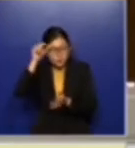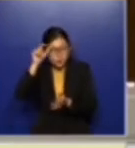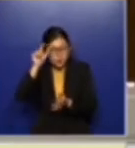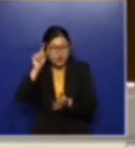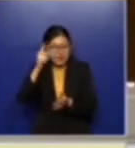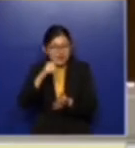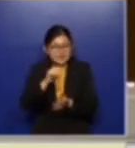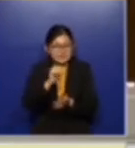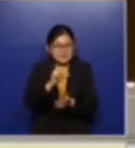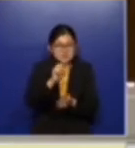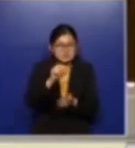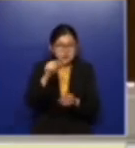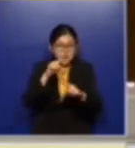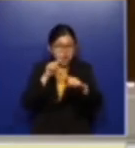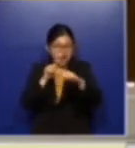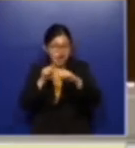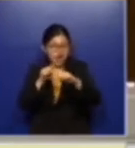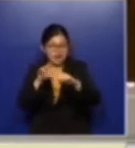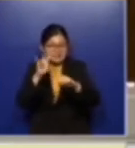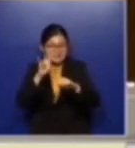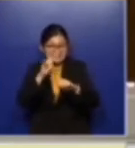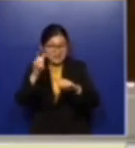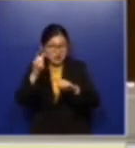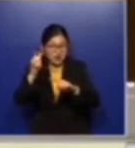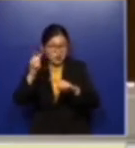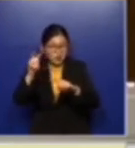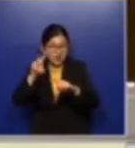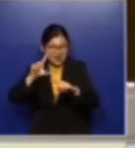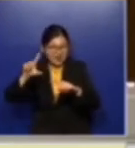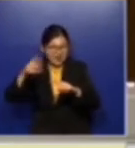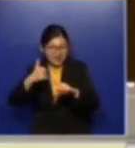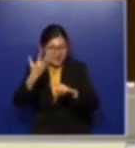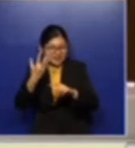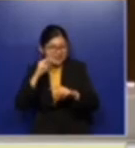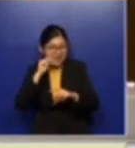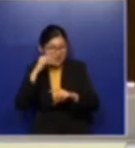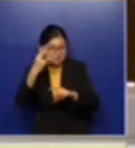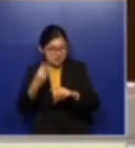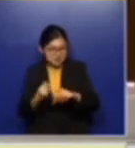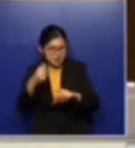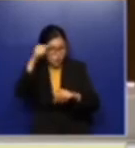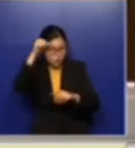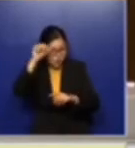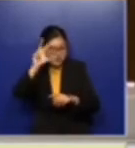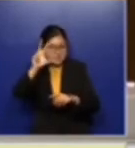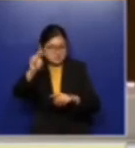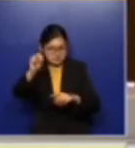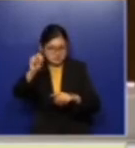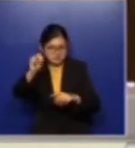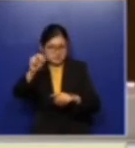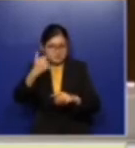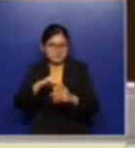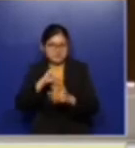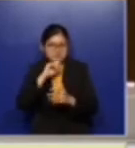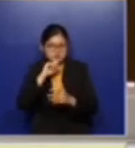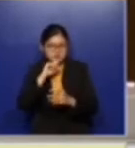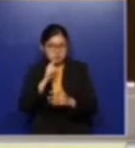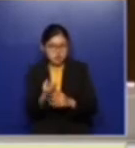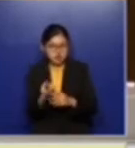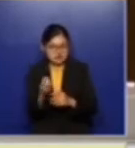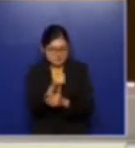ารด้วย22 7ล้าน700กว่าล้านเนี่ยเราเหลือน้ำอีก30กว่าวันเท่านั้นถ้าเราเร่ง